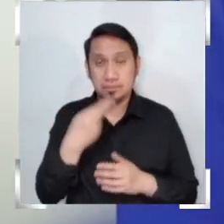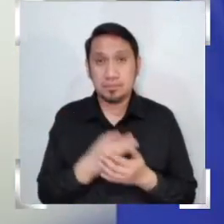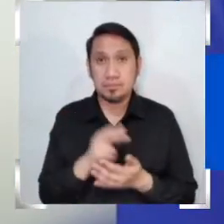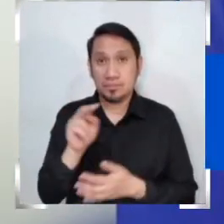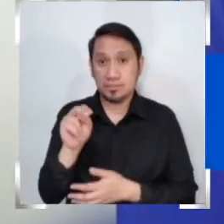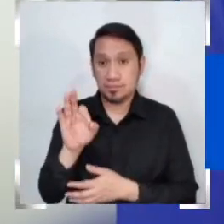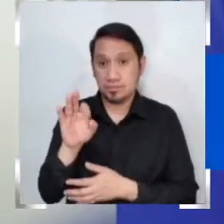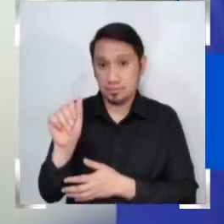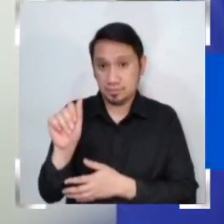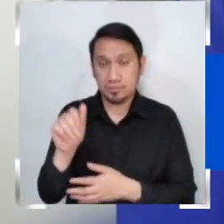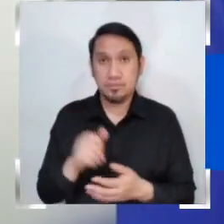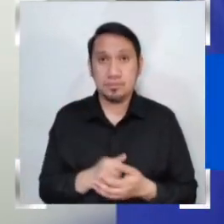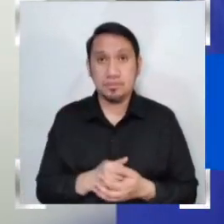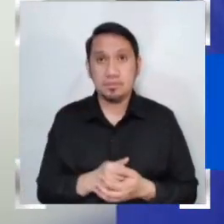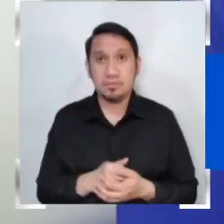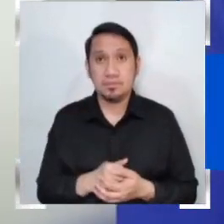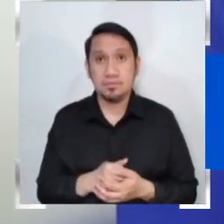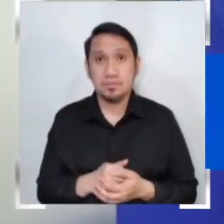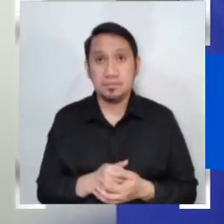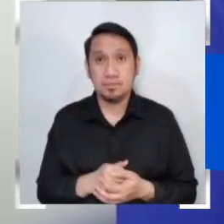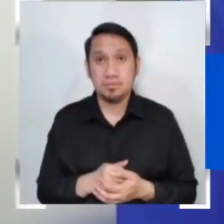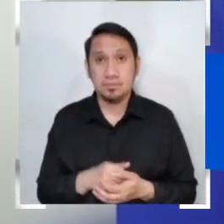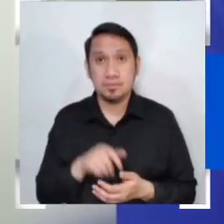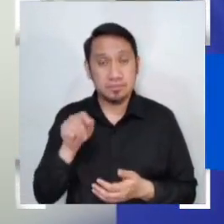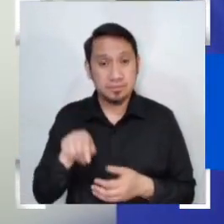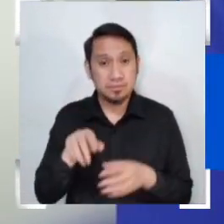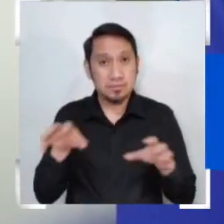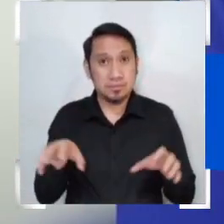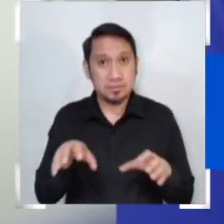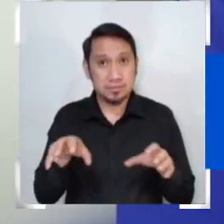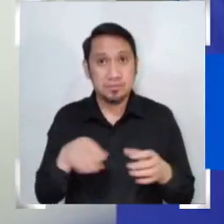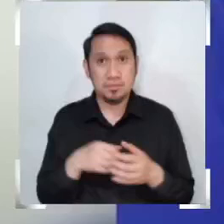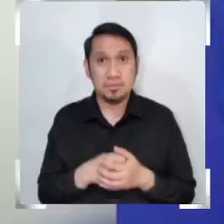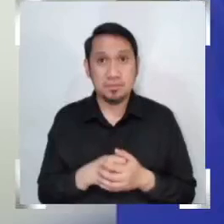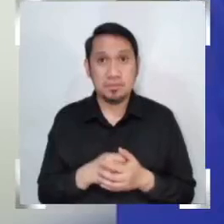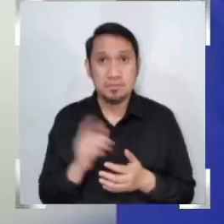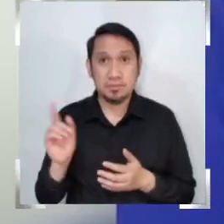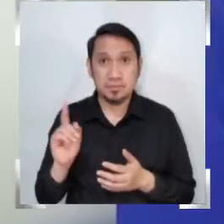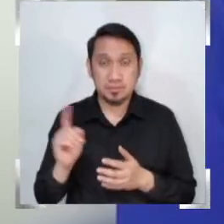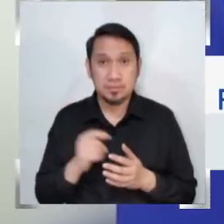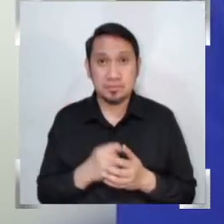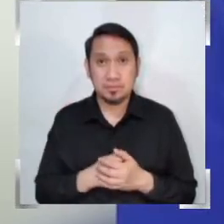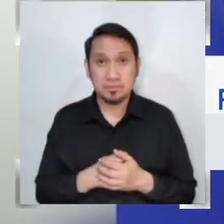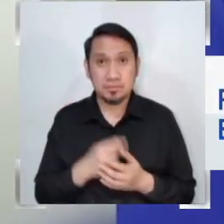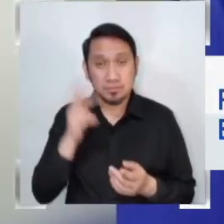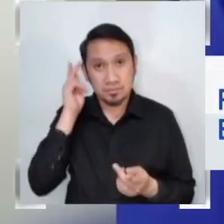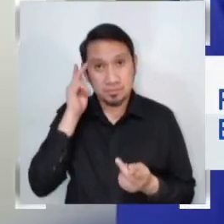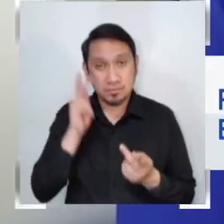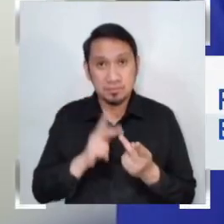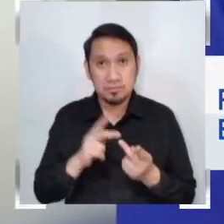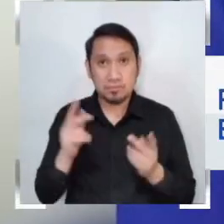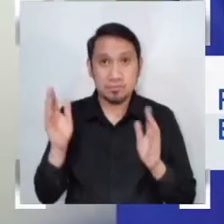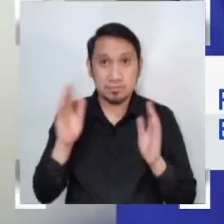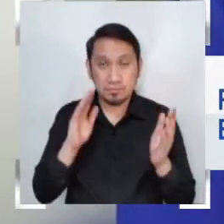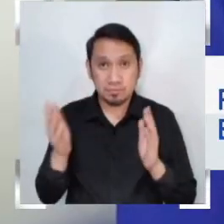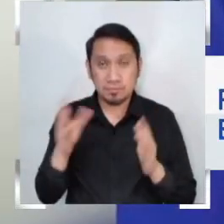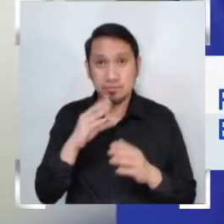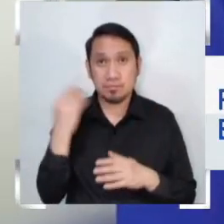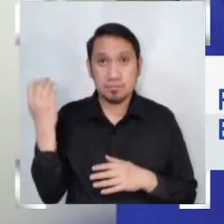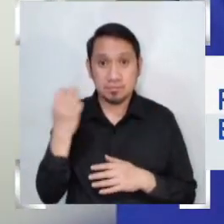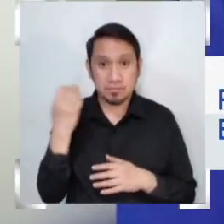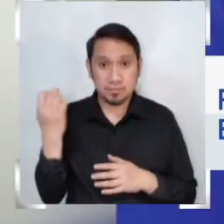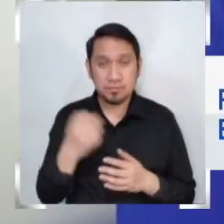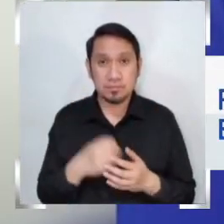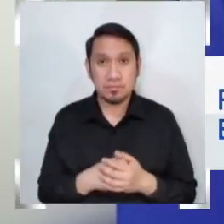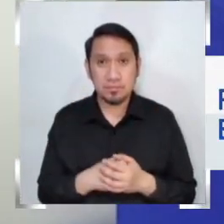naging action na lang nito, ang mandate na lang ay para sa calamities at sa emergency. So yung